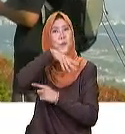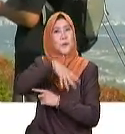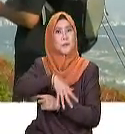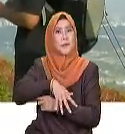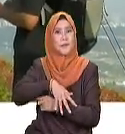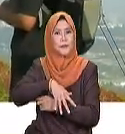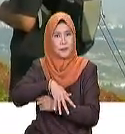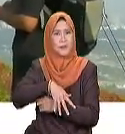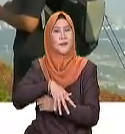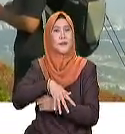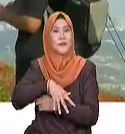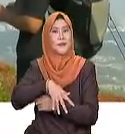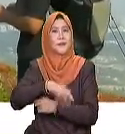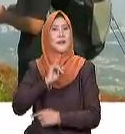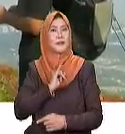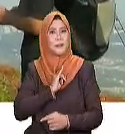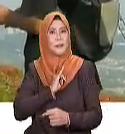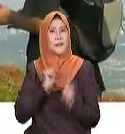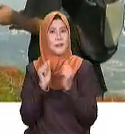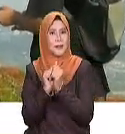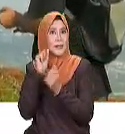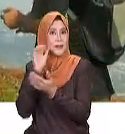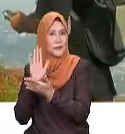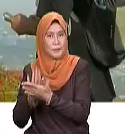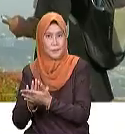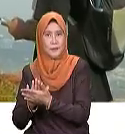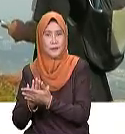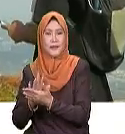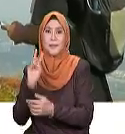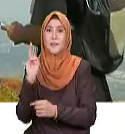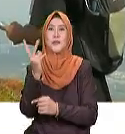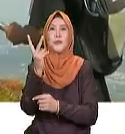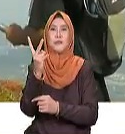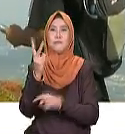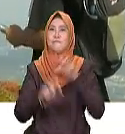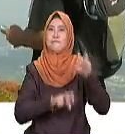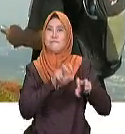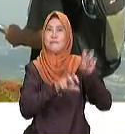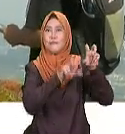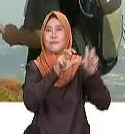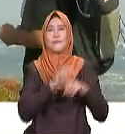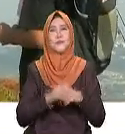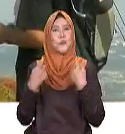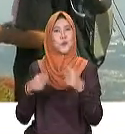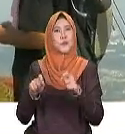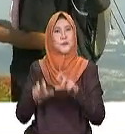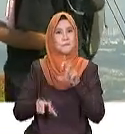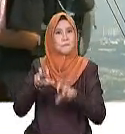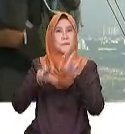Muhammad. Kita, saya dan pasangan ini kali kedua saya cuba